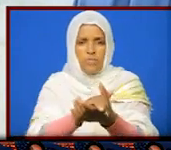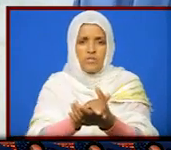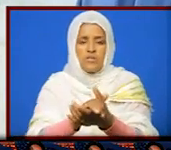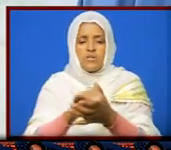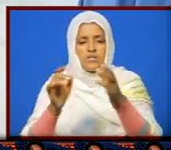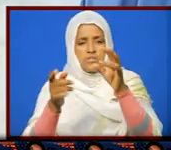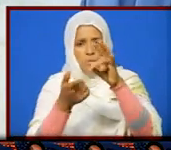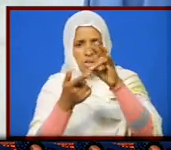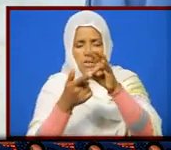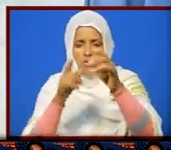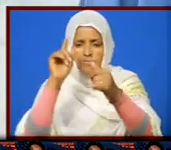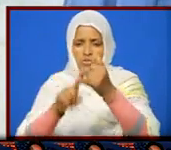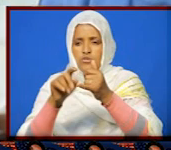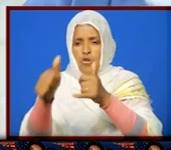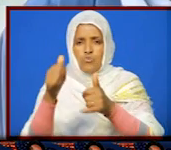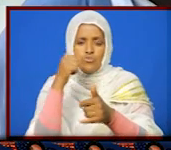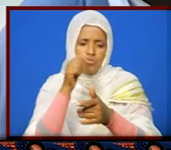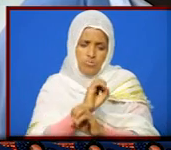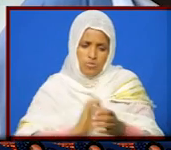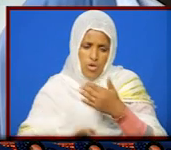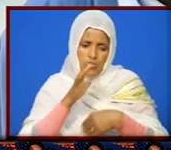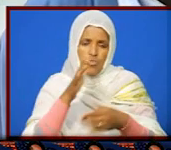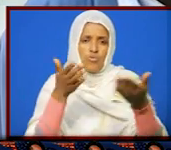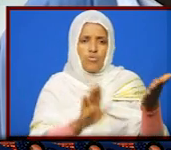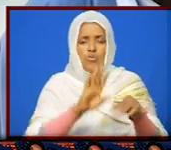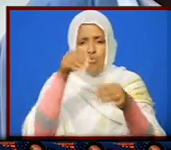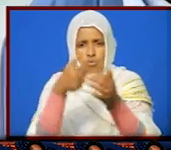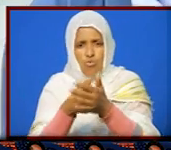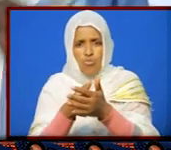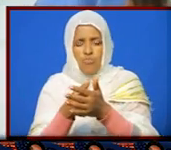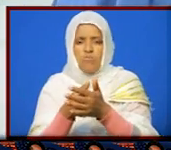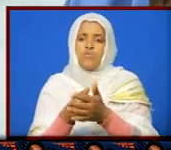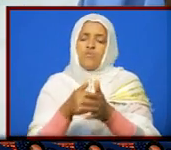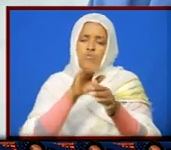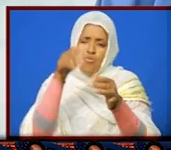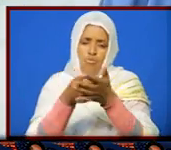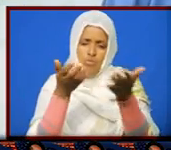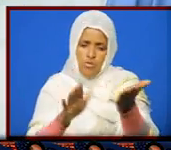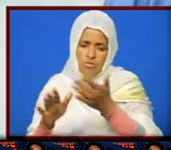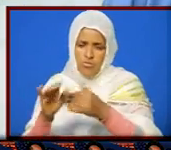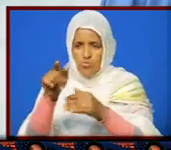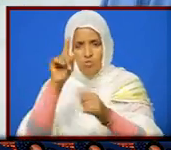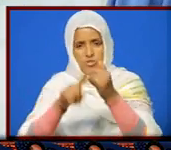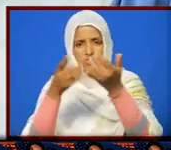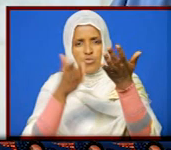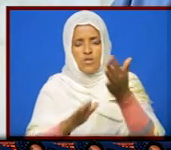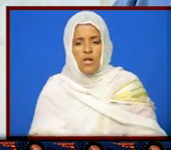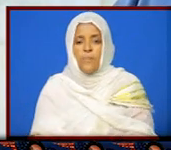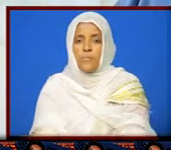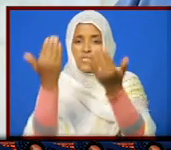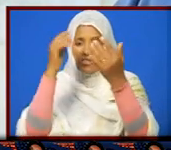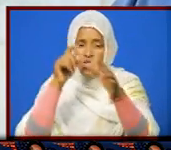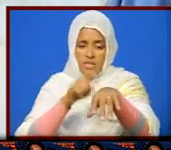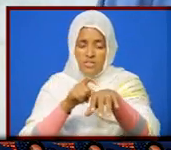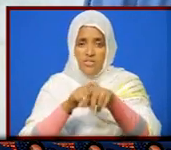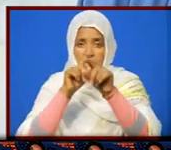እስከ ሰባት ጊዜ አገባች። በሰባተኛው እሷ ሞተች ምንም ሳትወልድ። ሁሉም ሞተው እሷም ሞተችና በዚያ በትንሣኤ